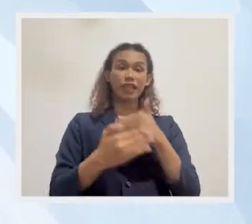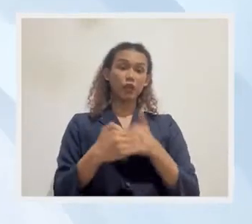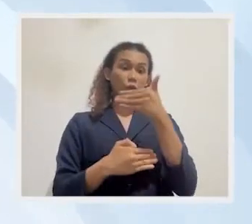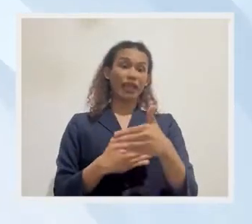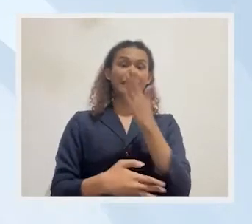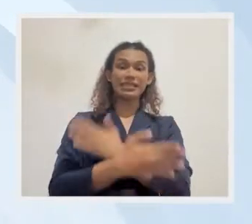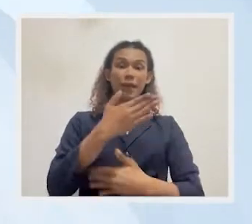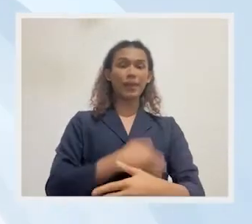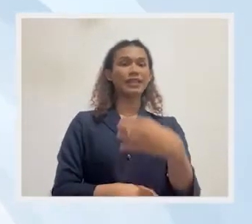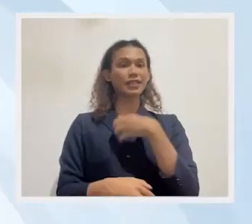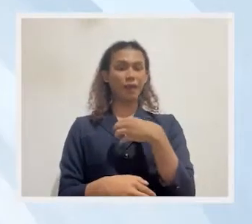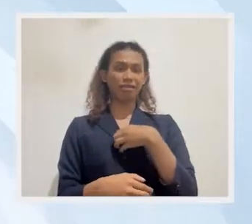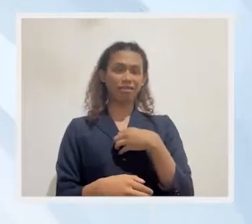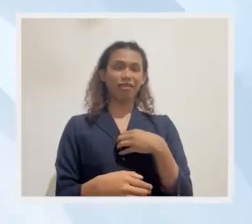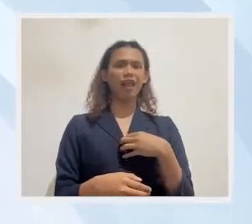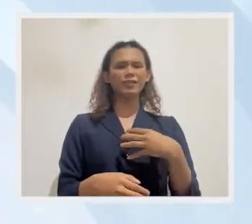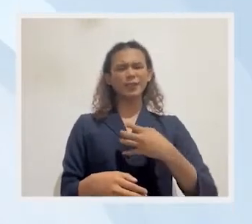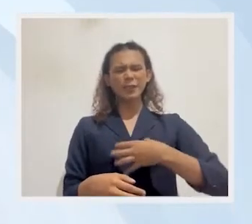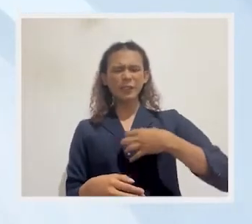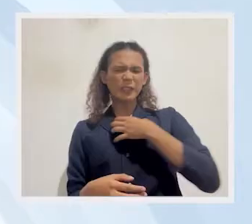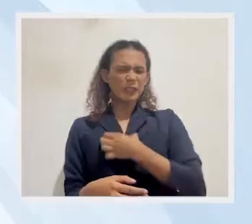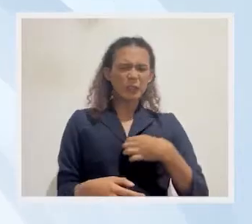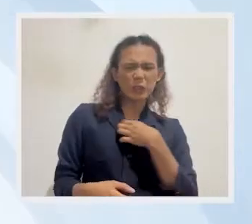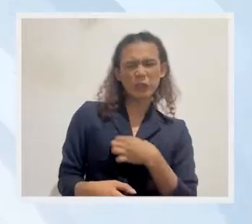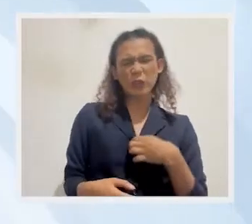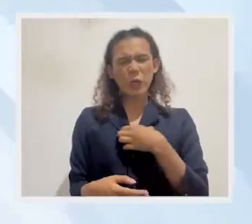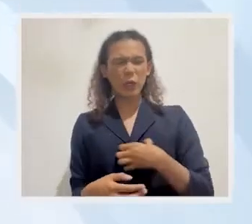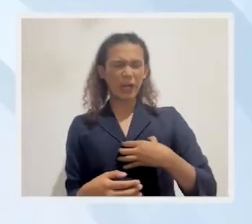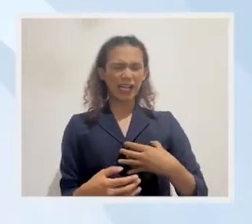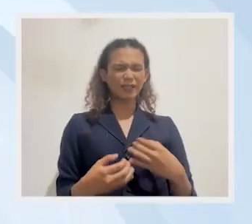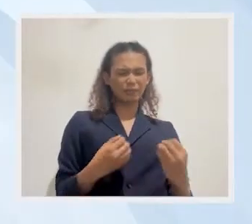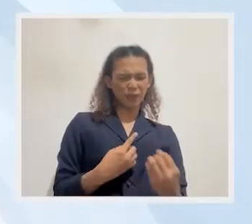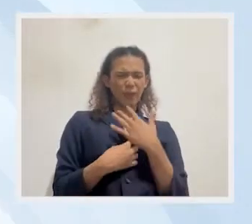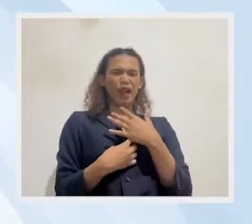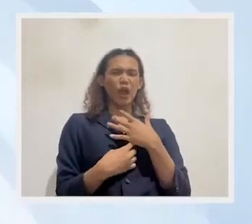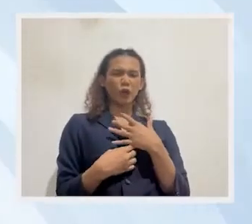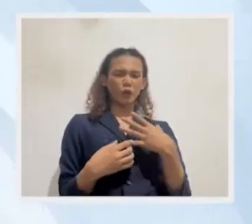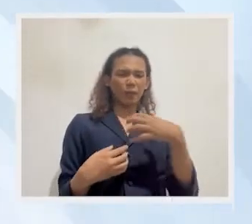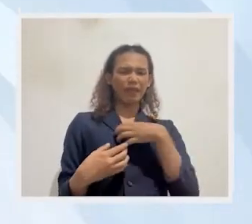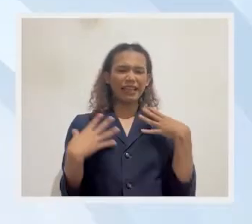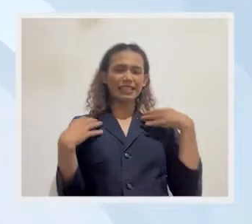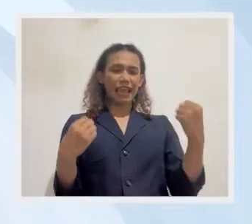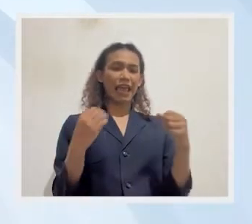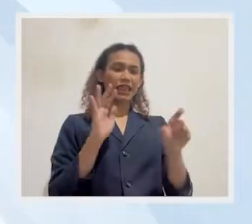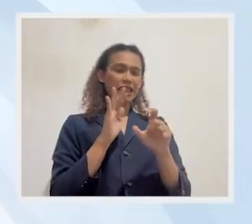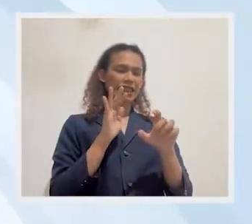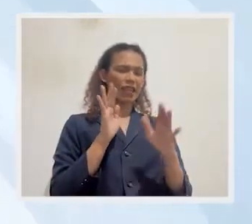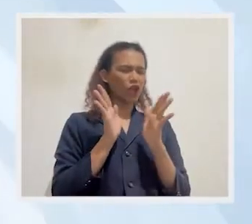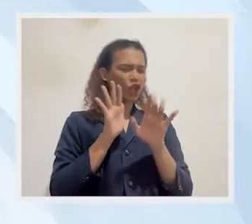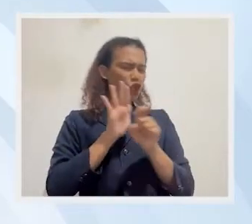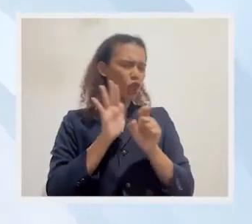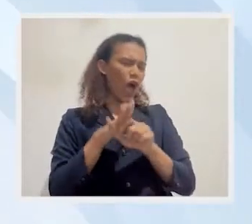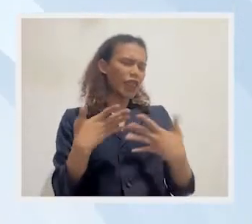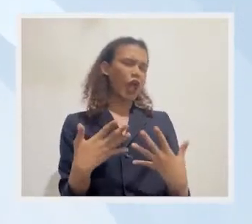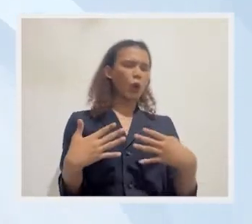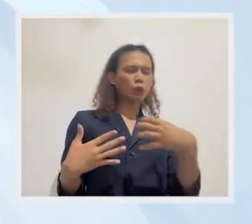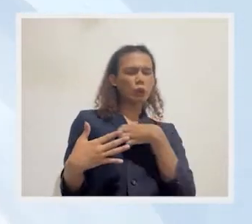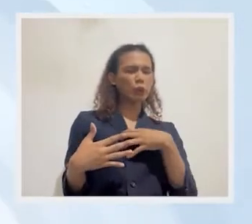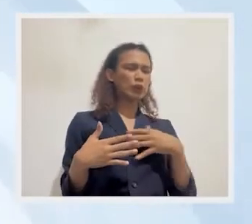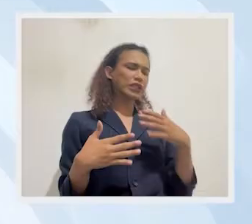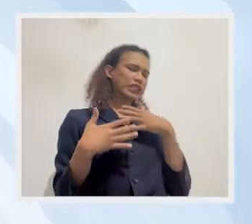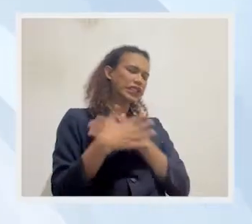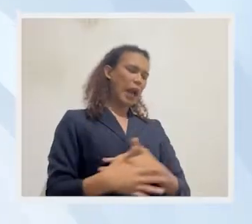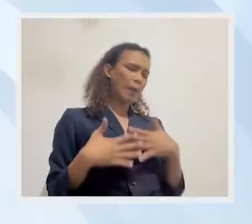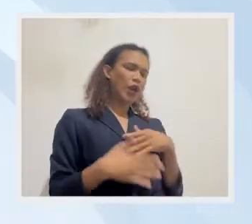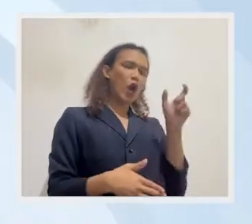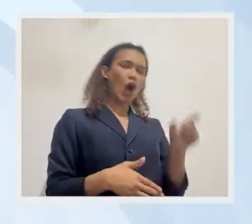gangguan mental dan emosional yang dapat mempengaruhi kesehatan mental dan kesejahteraan seseorang. Ini termasuk gangguan